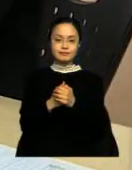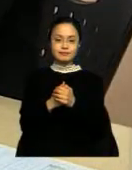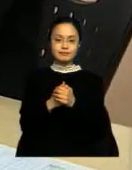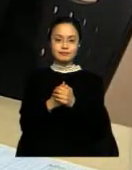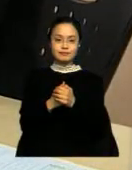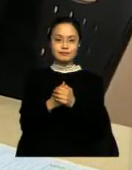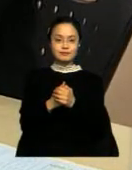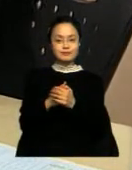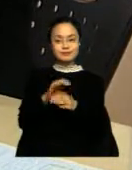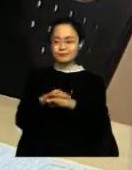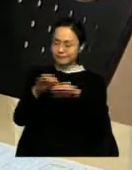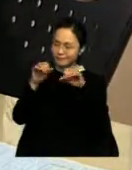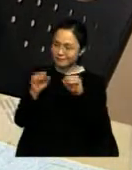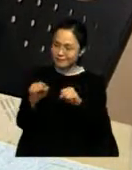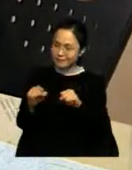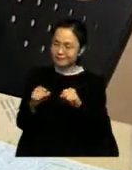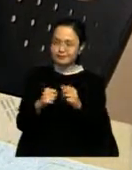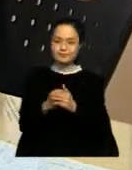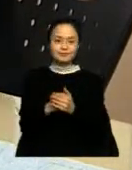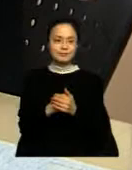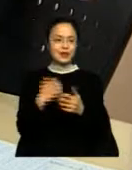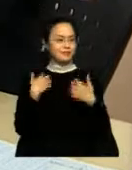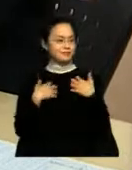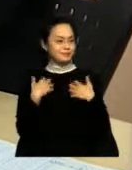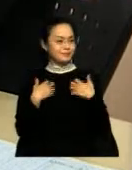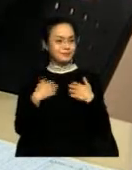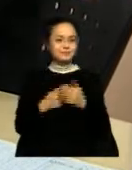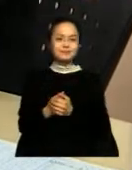4 왜 님 안녕하십니까 예 고맙습니다